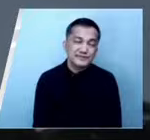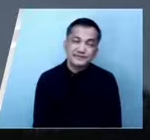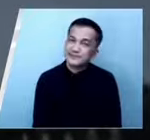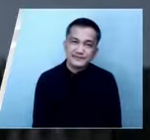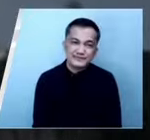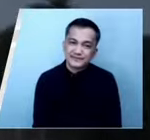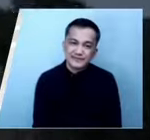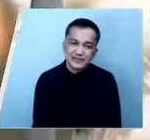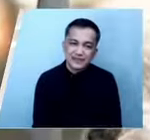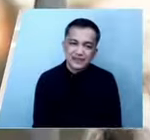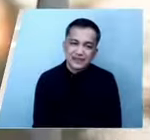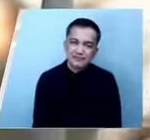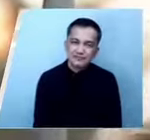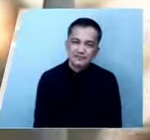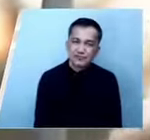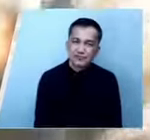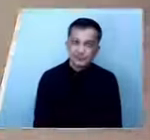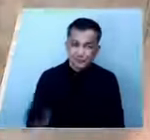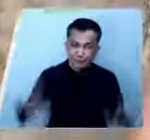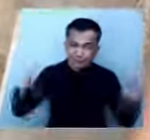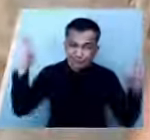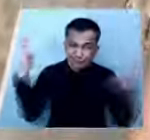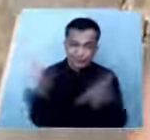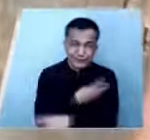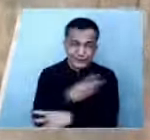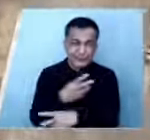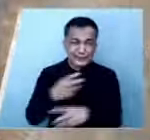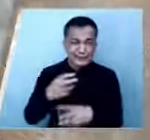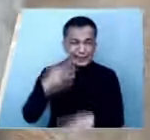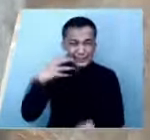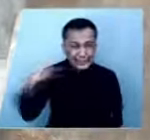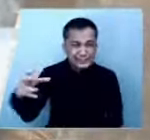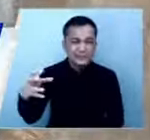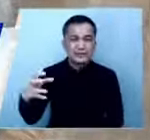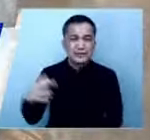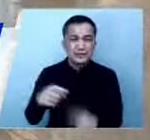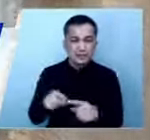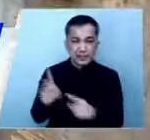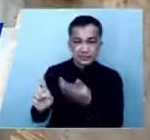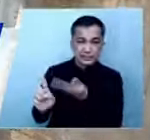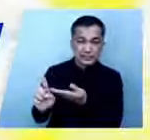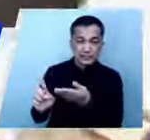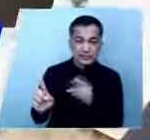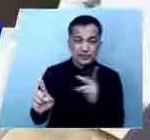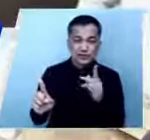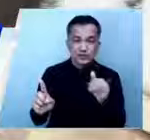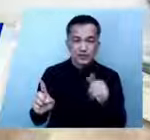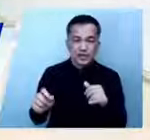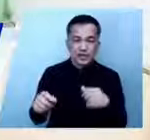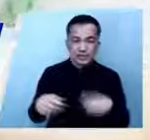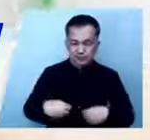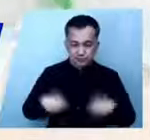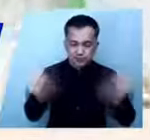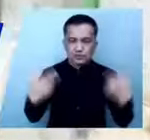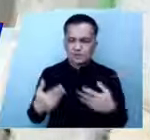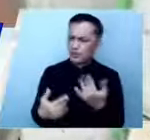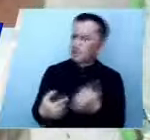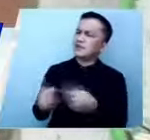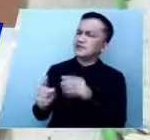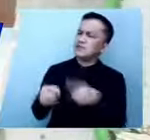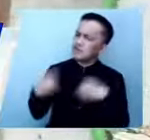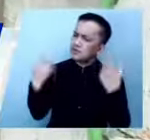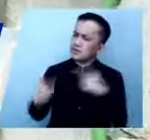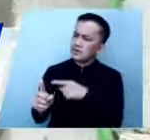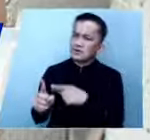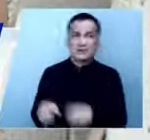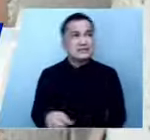Grabe nga ang init ng panahon ngayon, no? Pero kung itong si Kuya ayaw nang magdamit, bakit kayo nakahubad? Sobrang